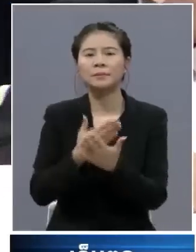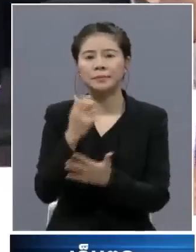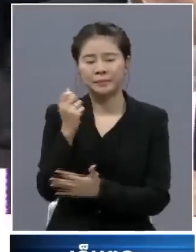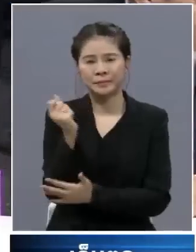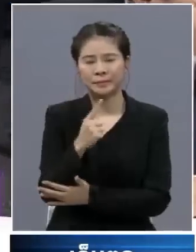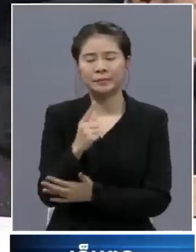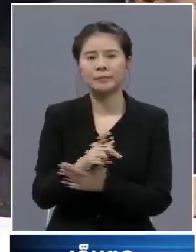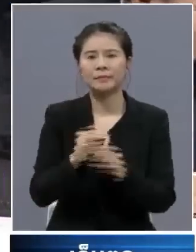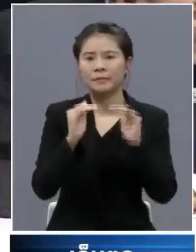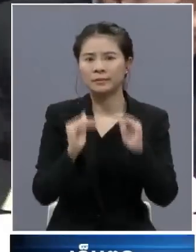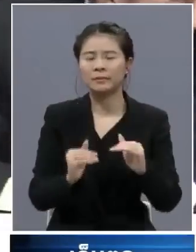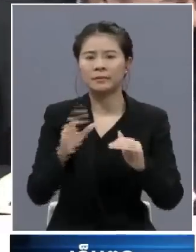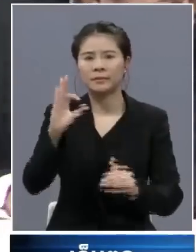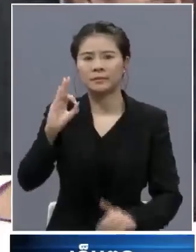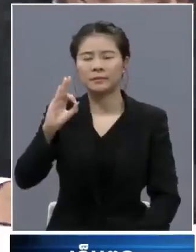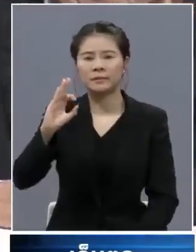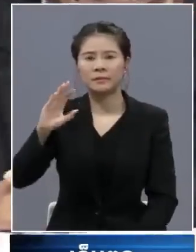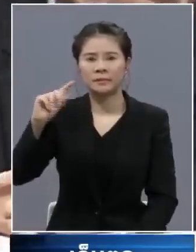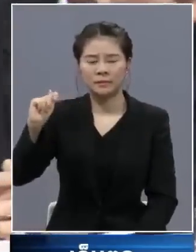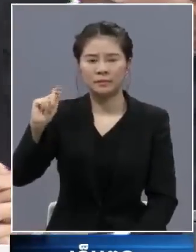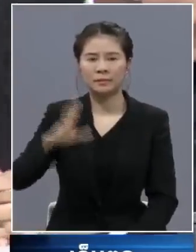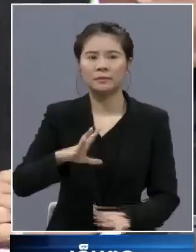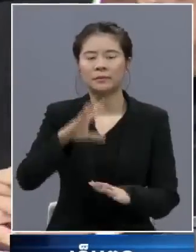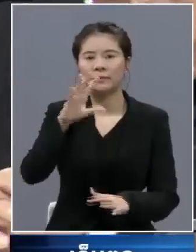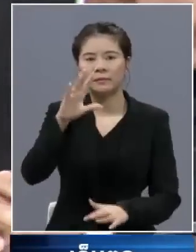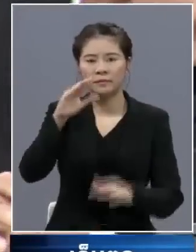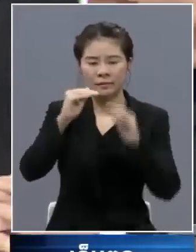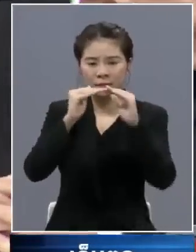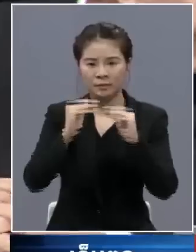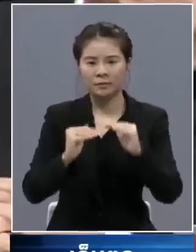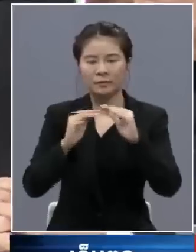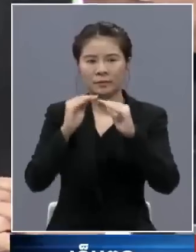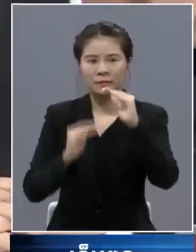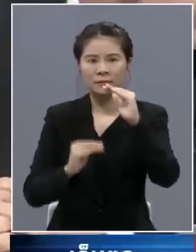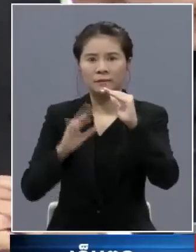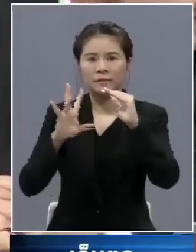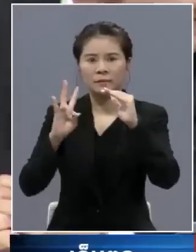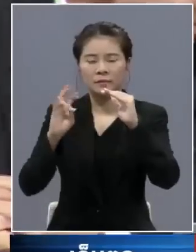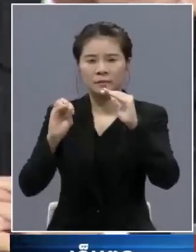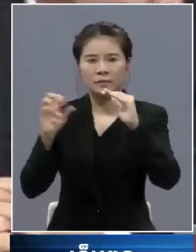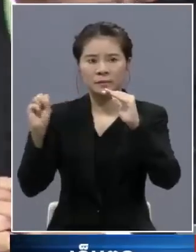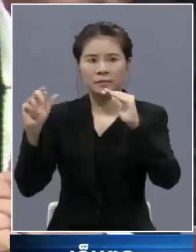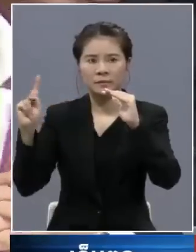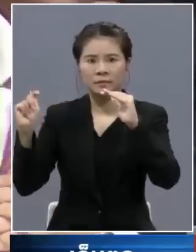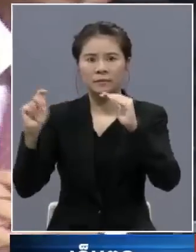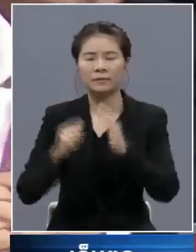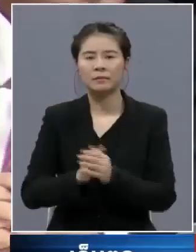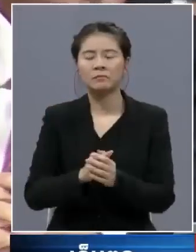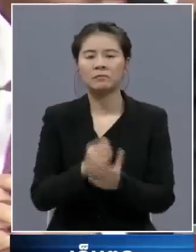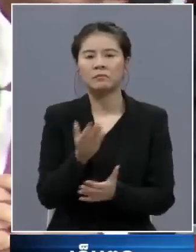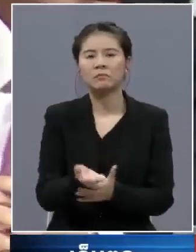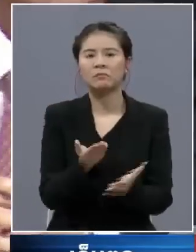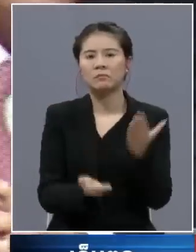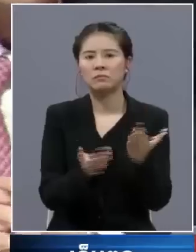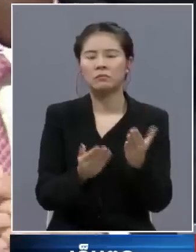ปเป็นรัฐบาลจะลดเลย70สตางค์แต่ปรากฏว่าตอนนี้กระทรวงพลังงานก็ออกมาบอกว่าก้าวไกลจะหาเสียงไปเลยเพราะต